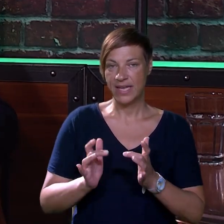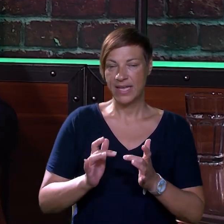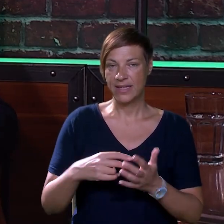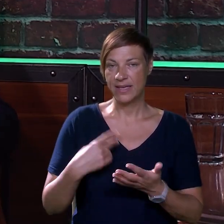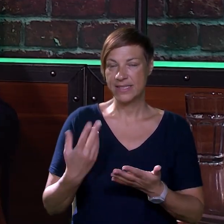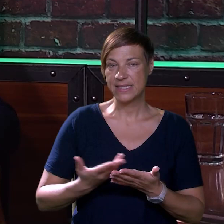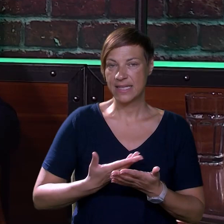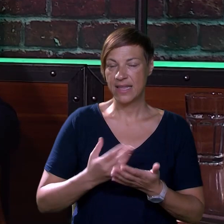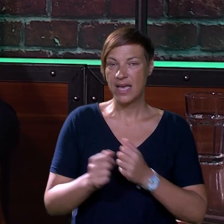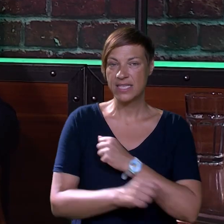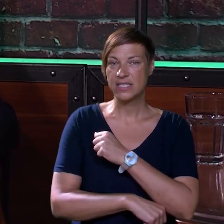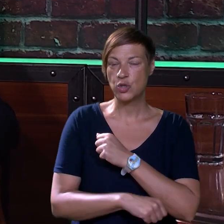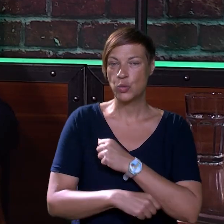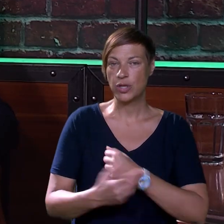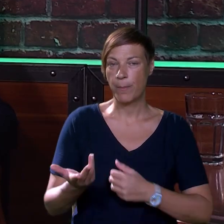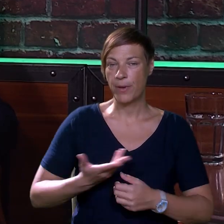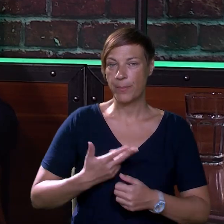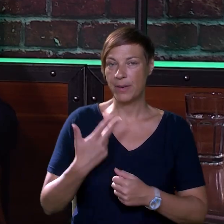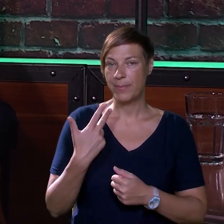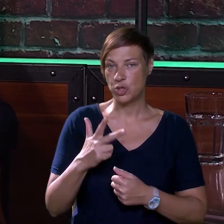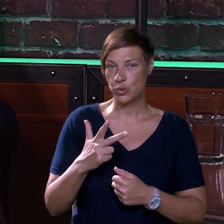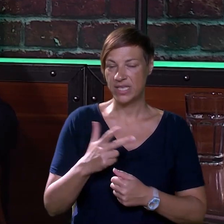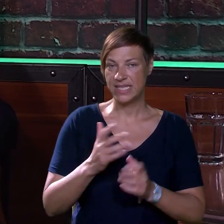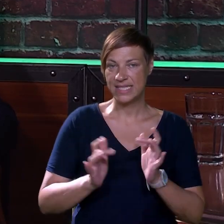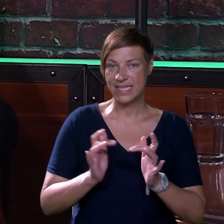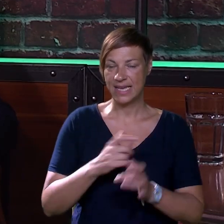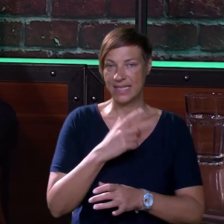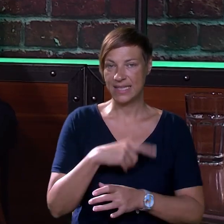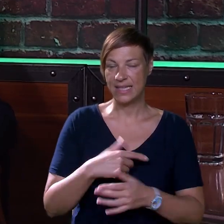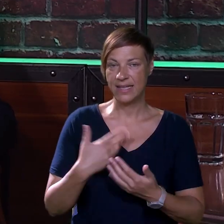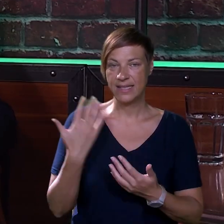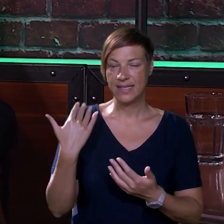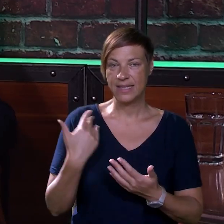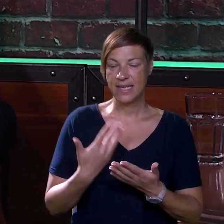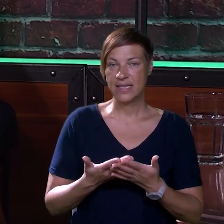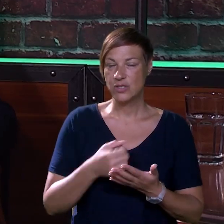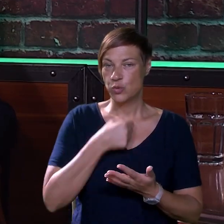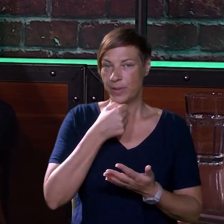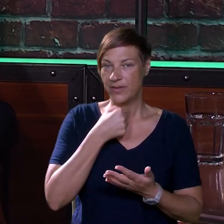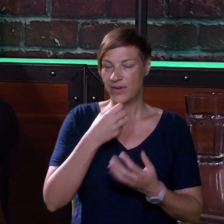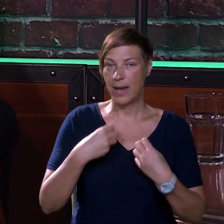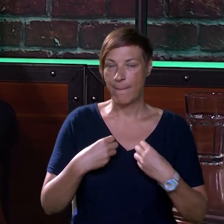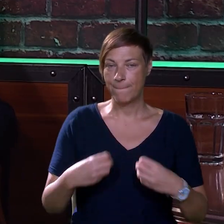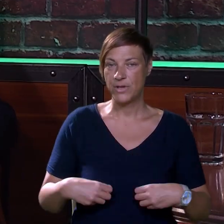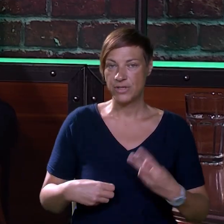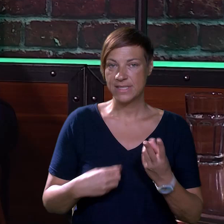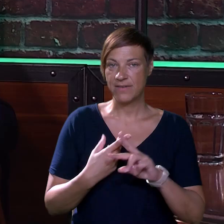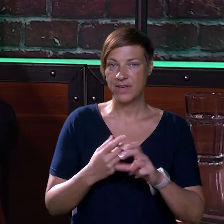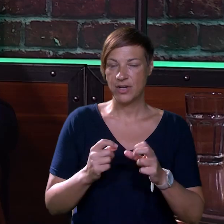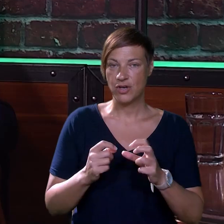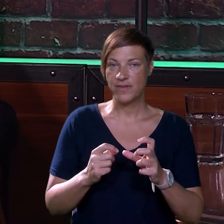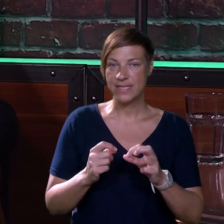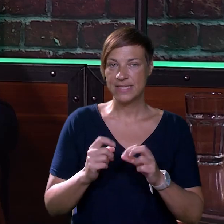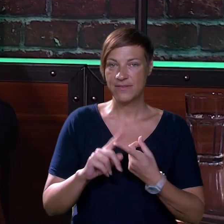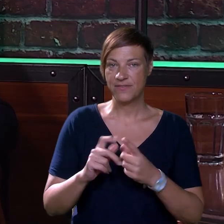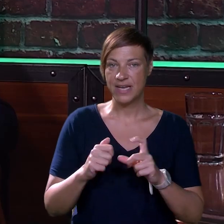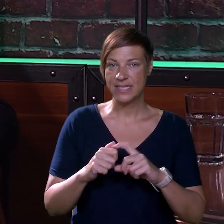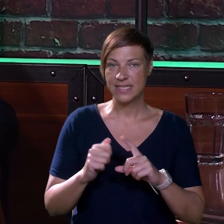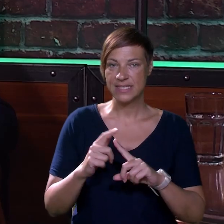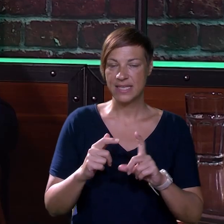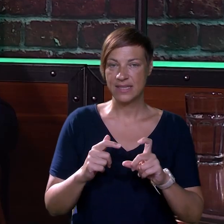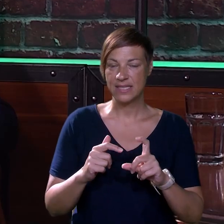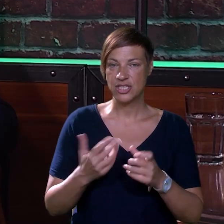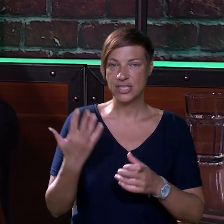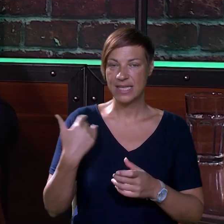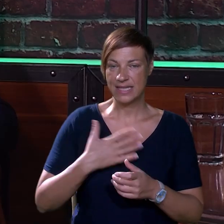za taj postdiplomski studij bio primljen među 30 kandidata. Tada su me intervjuirali profesor Vrhovec, Bakran, Francetić.